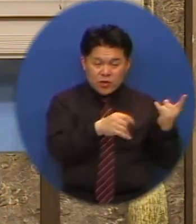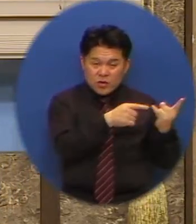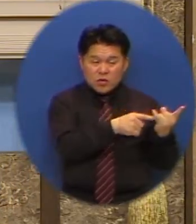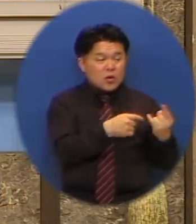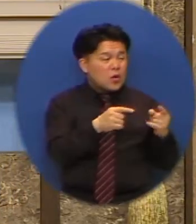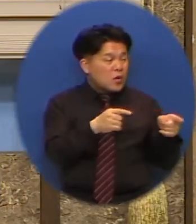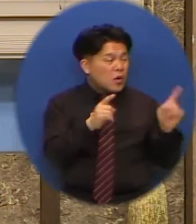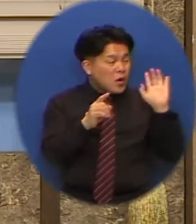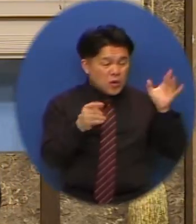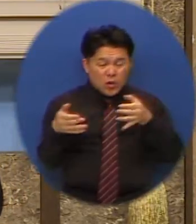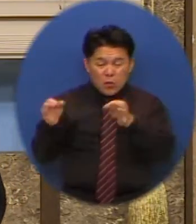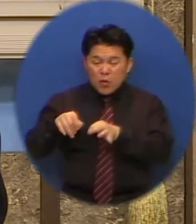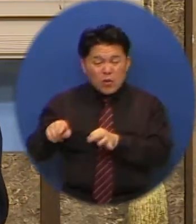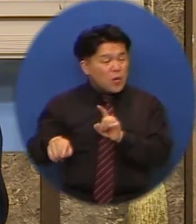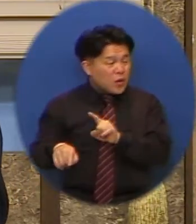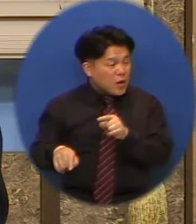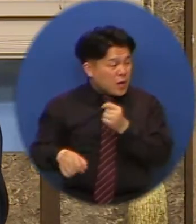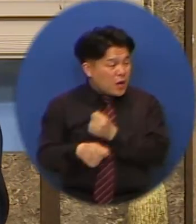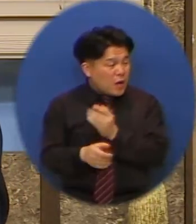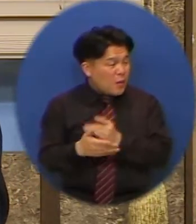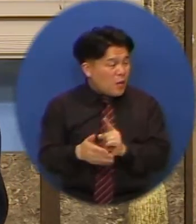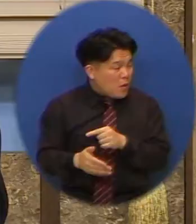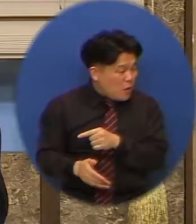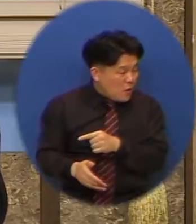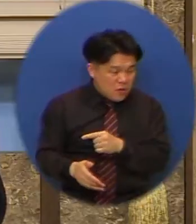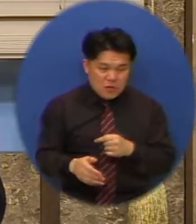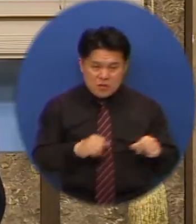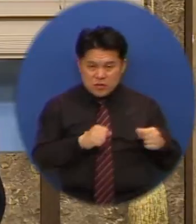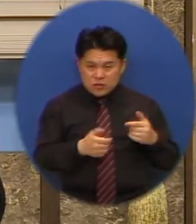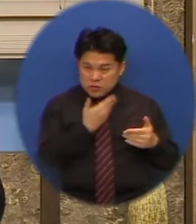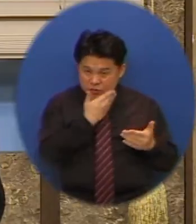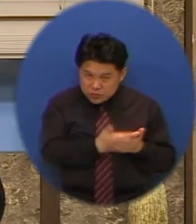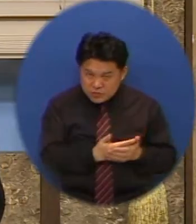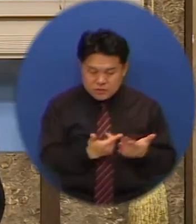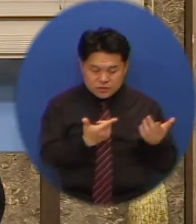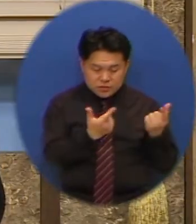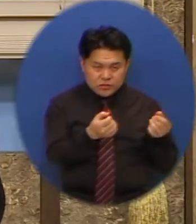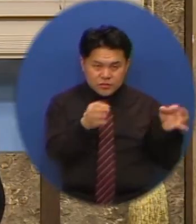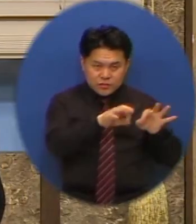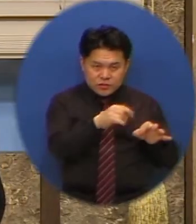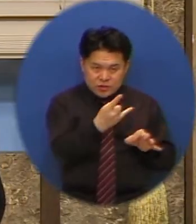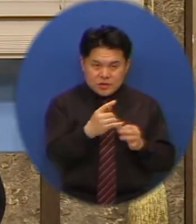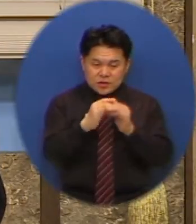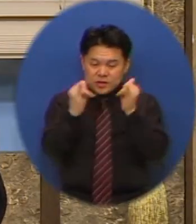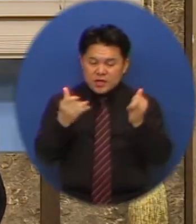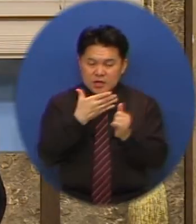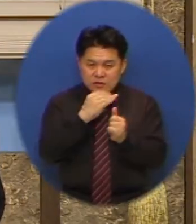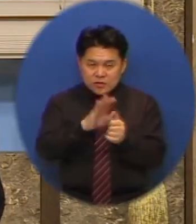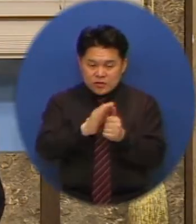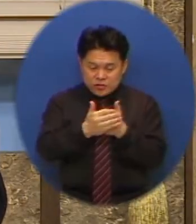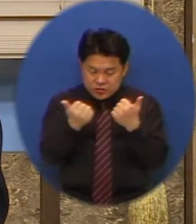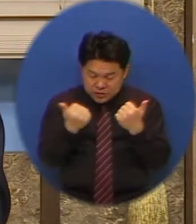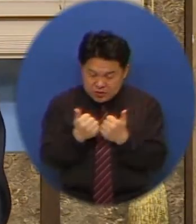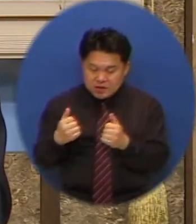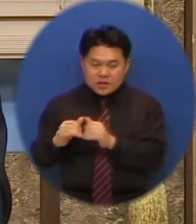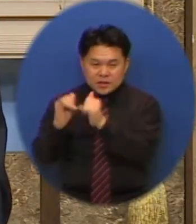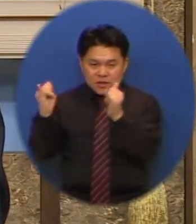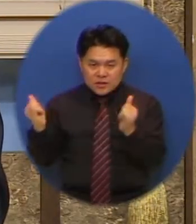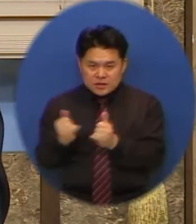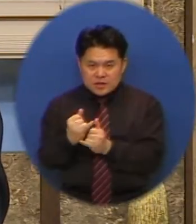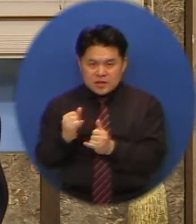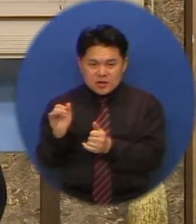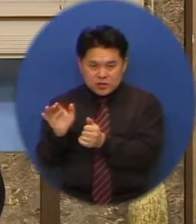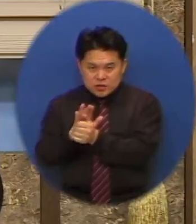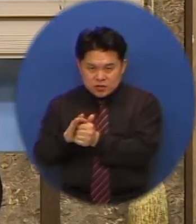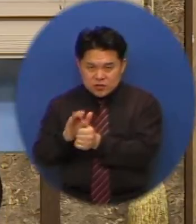하냐가 굉장히 중요한데 그래서 공동 모금에 사회복지협의회, 네. 사회보장협의체 네. 이